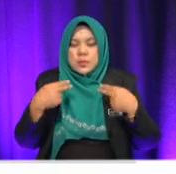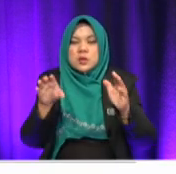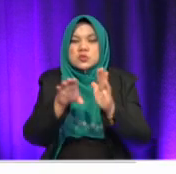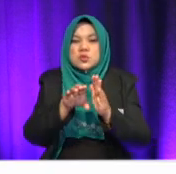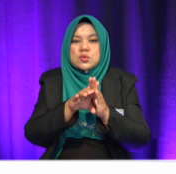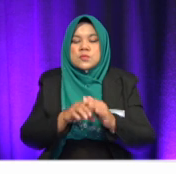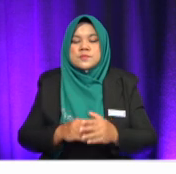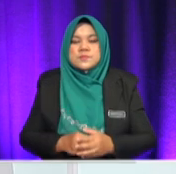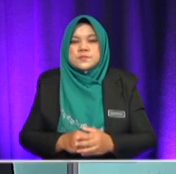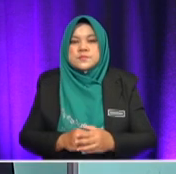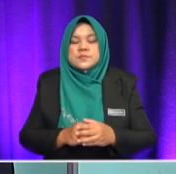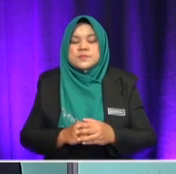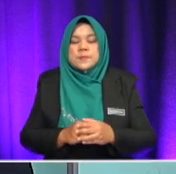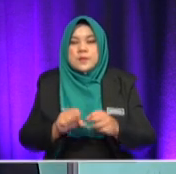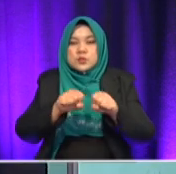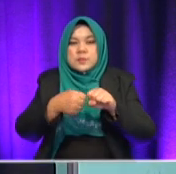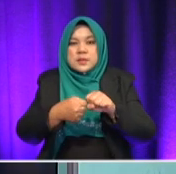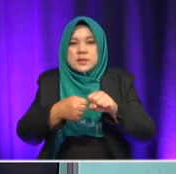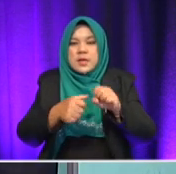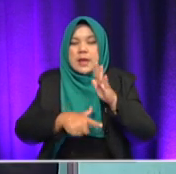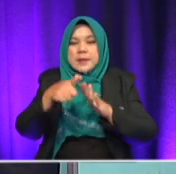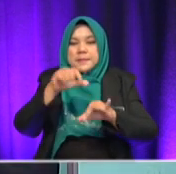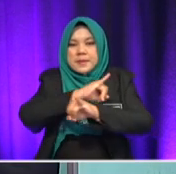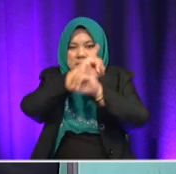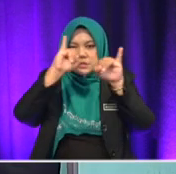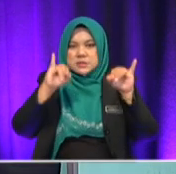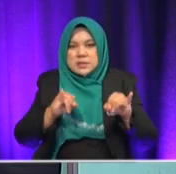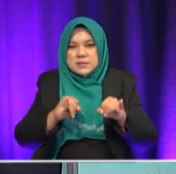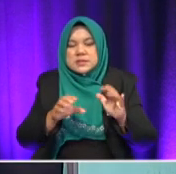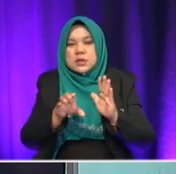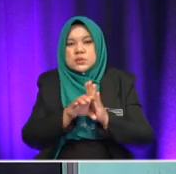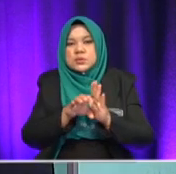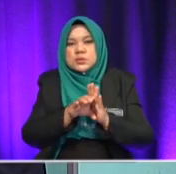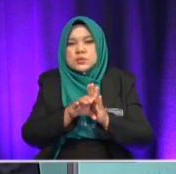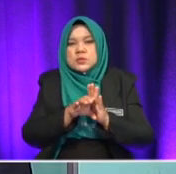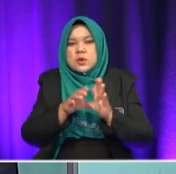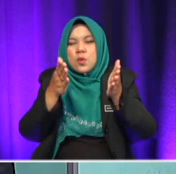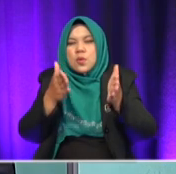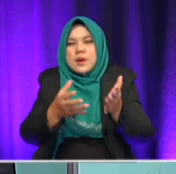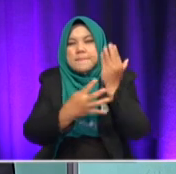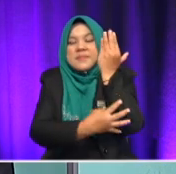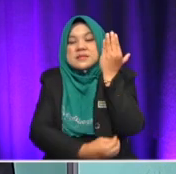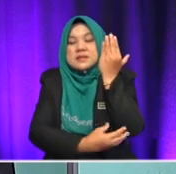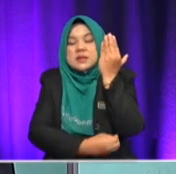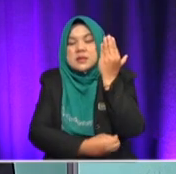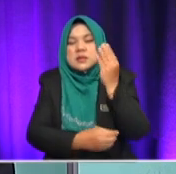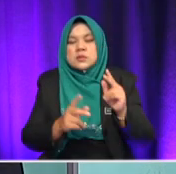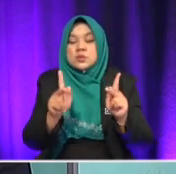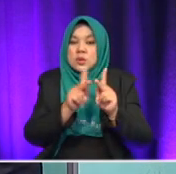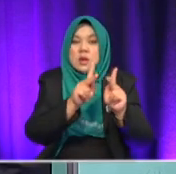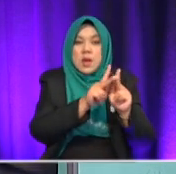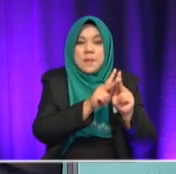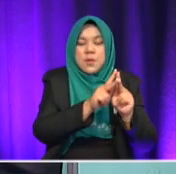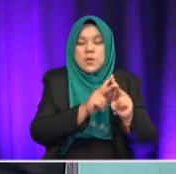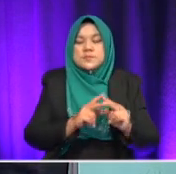contoh supaya nampak lebih jelas ya contoh yang kita bagi sini contoh orang miskin ini kita tengok